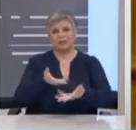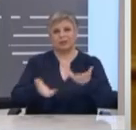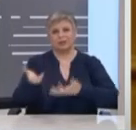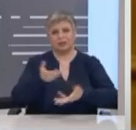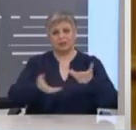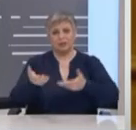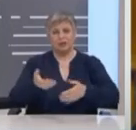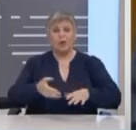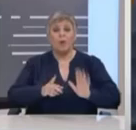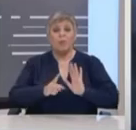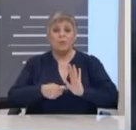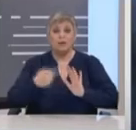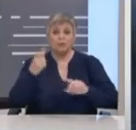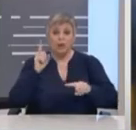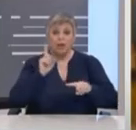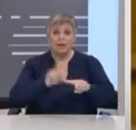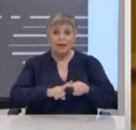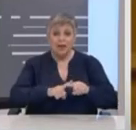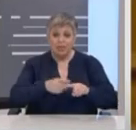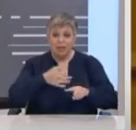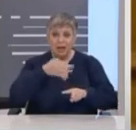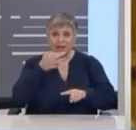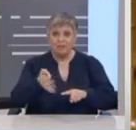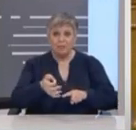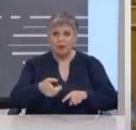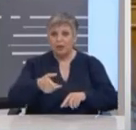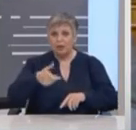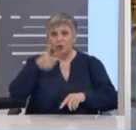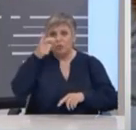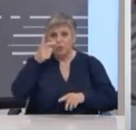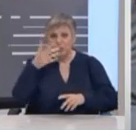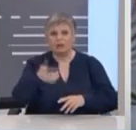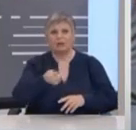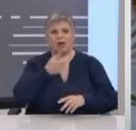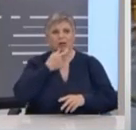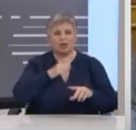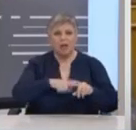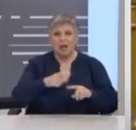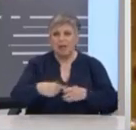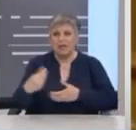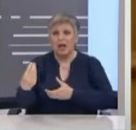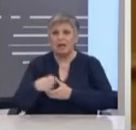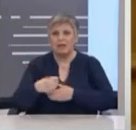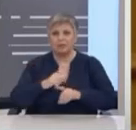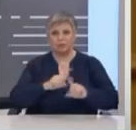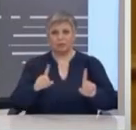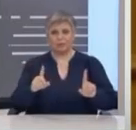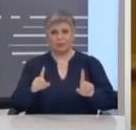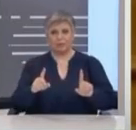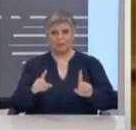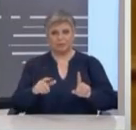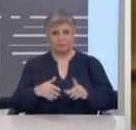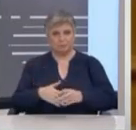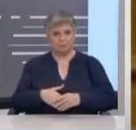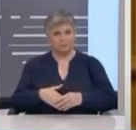αυτό το ζήτημα. Και θέλω, για του λόγου του αληθές, κύριε Μητσοτάκη, κύριε